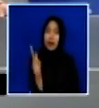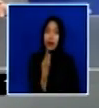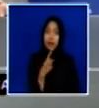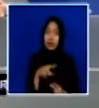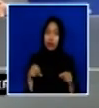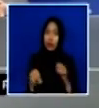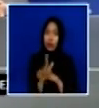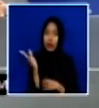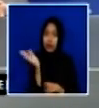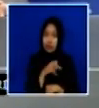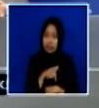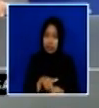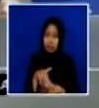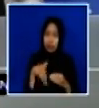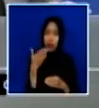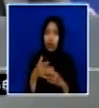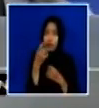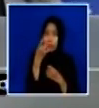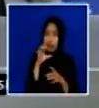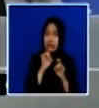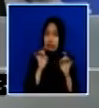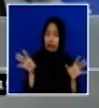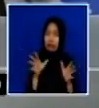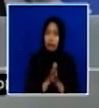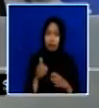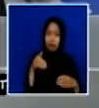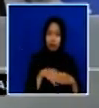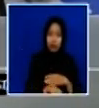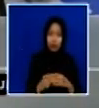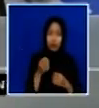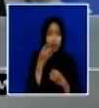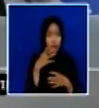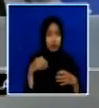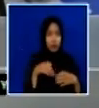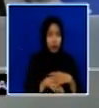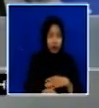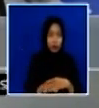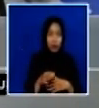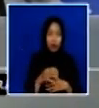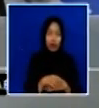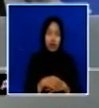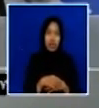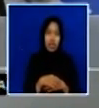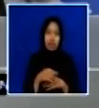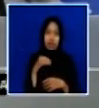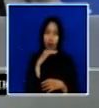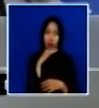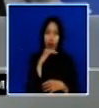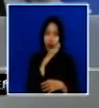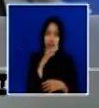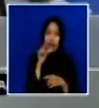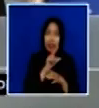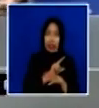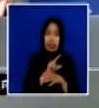ke informasi berikutnya Setelah dinyatakan masuk zona kuning penyebaran covert 19 Pemerintah Kabupaten Lamongan mulai membuka